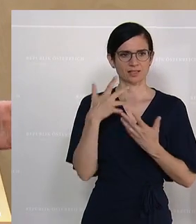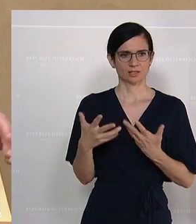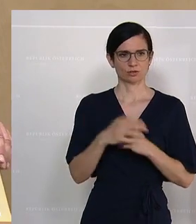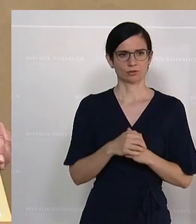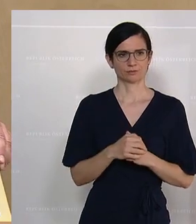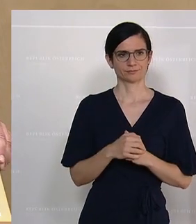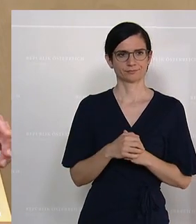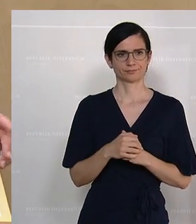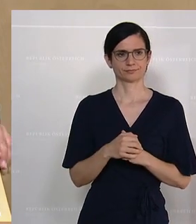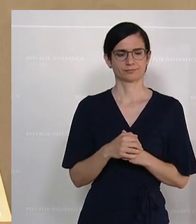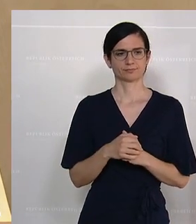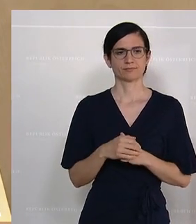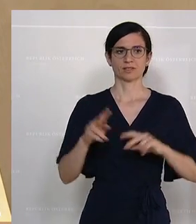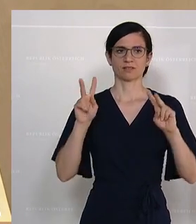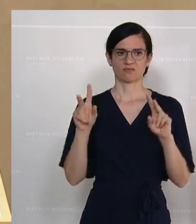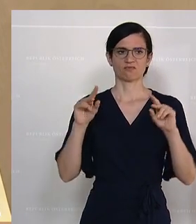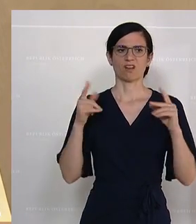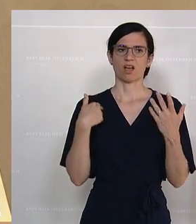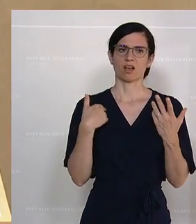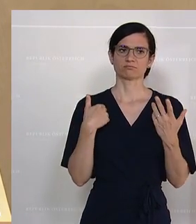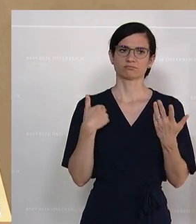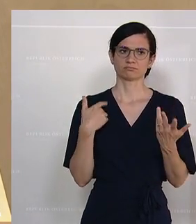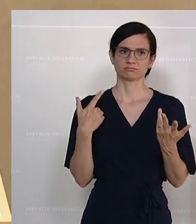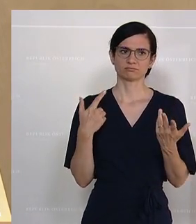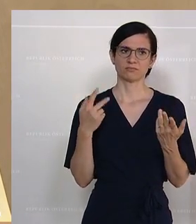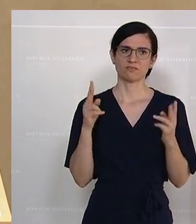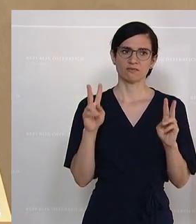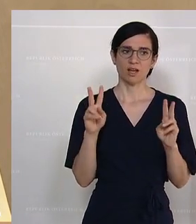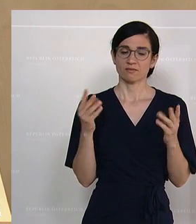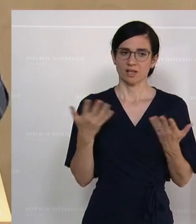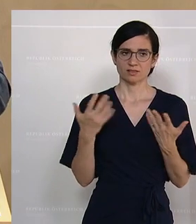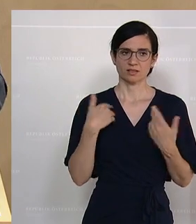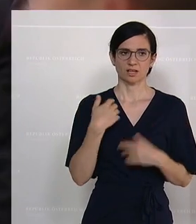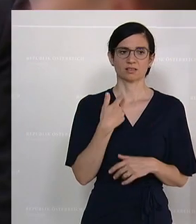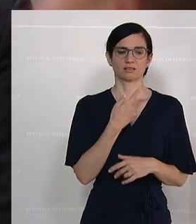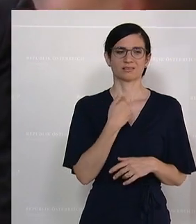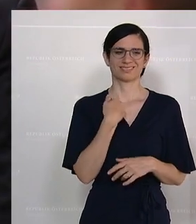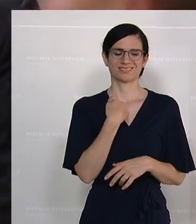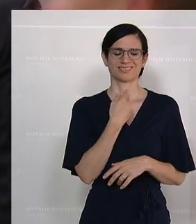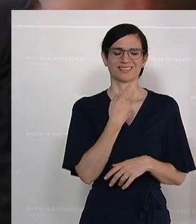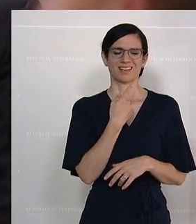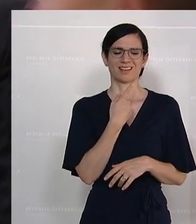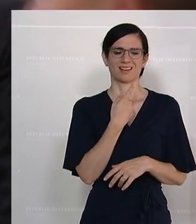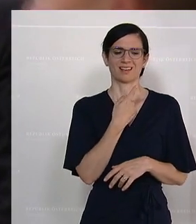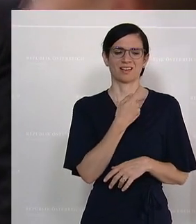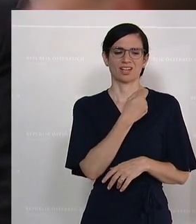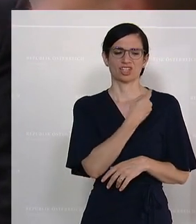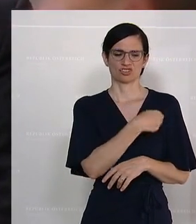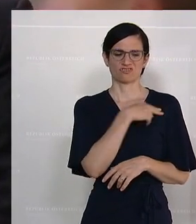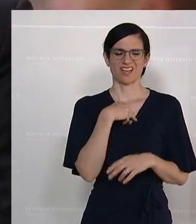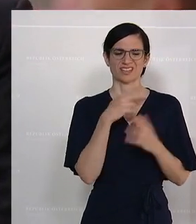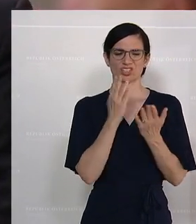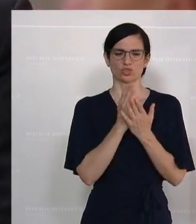ist nicht so faktum ist und das hat auch der schweizer notenbank chef jordaan vor einigen tagen in n tv